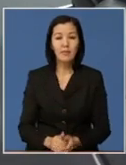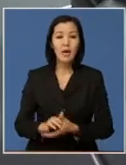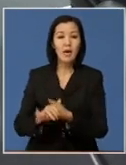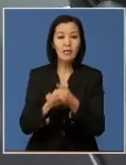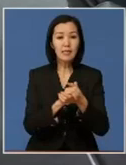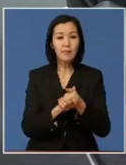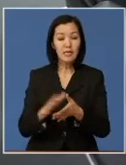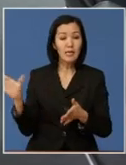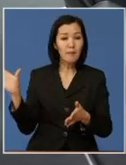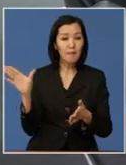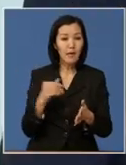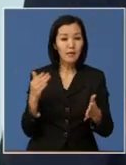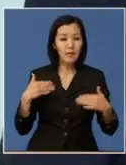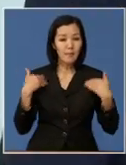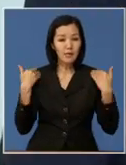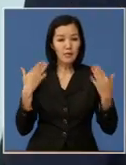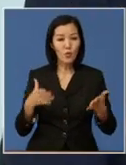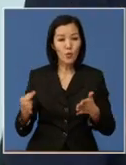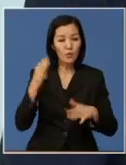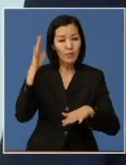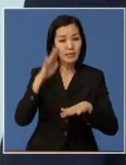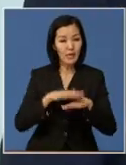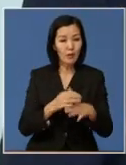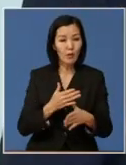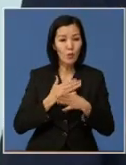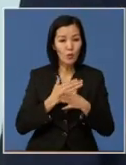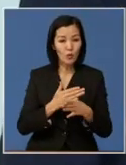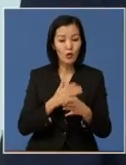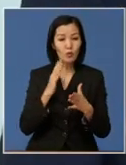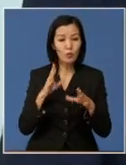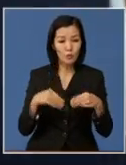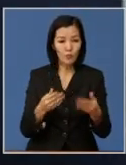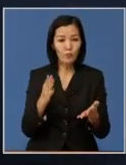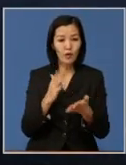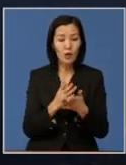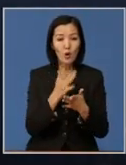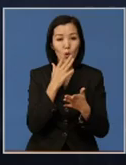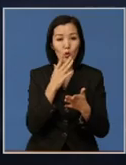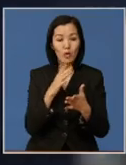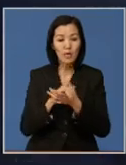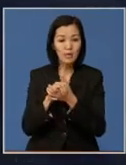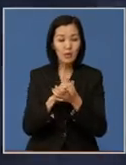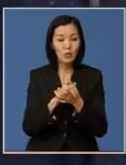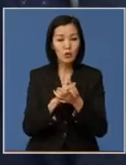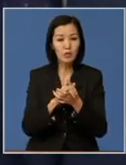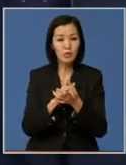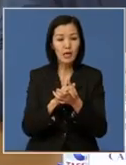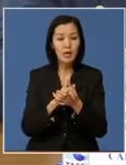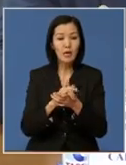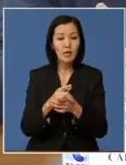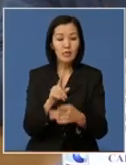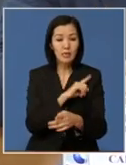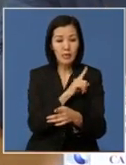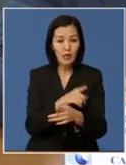Ассамблеяның барлық бастамаларына облыс әкімі жан-жақты қолдау көрсетіп отыр. Қоғамдық келісім мен ұлтаралық татулықтың нығайтуға қосқан еселі еңбегіне орай бүгін